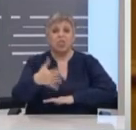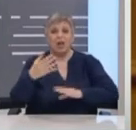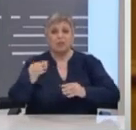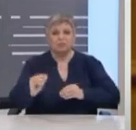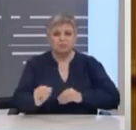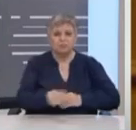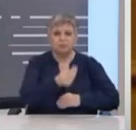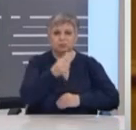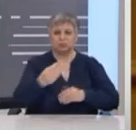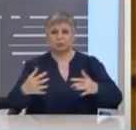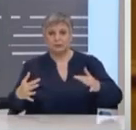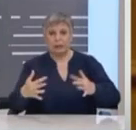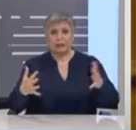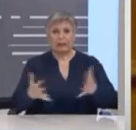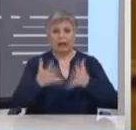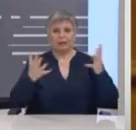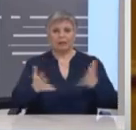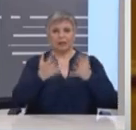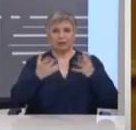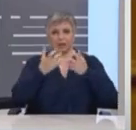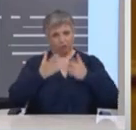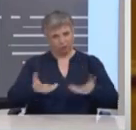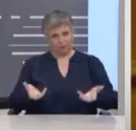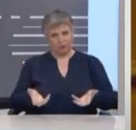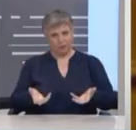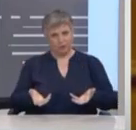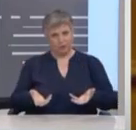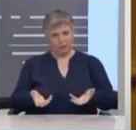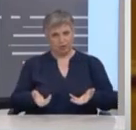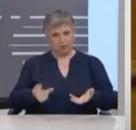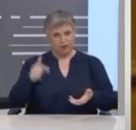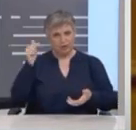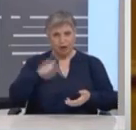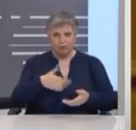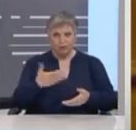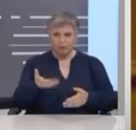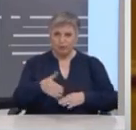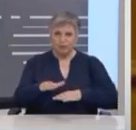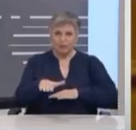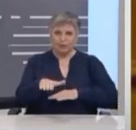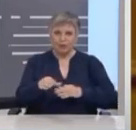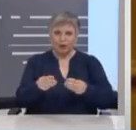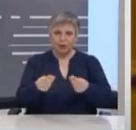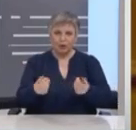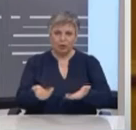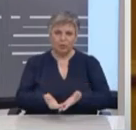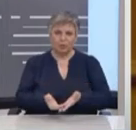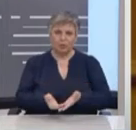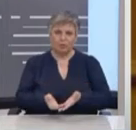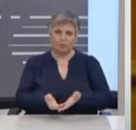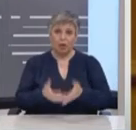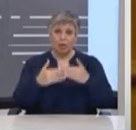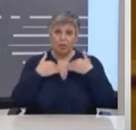ανταπόκριση ελληνικής πλευράς. Αυτά τα θέματα δεν συζητούνται με αυτόν τον ευτελή τρόπο. Και νομίζω ότι από τη δική μας